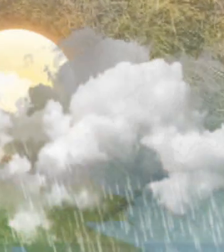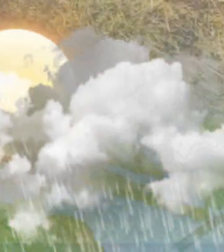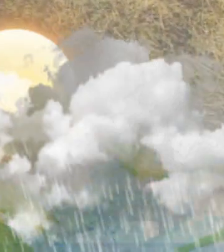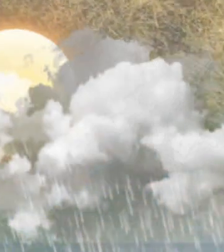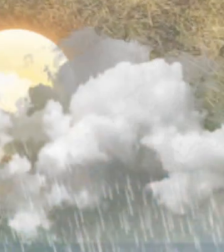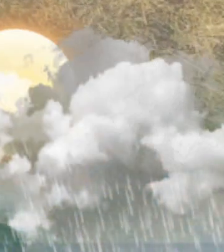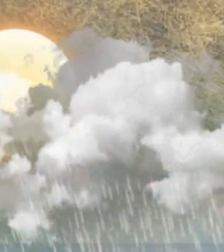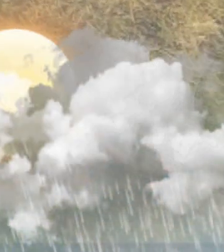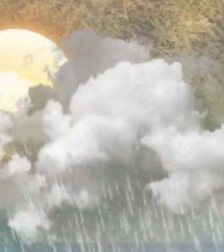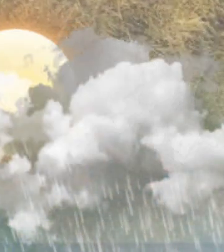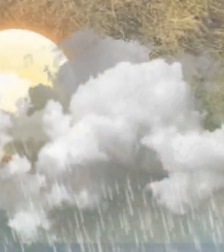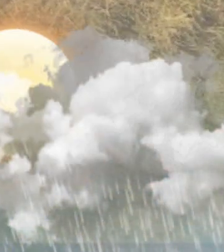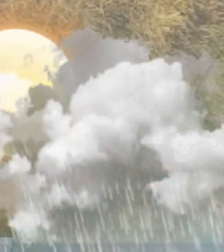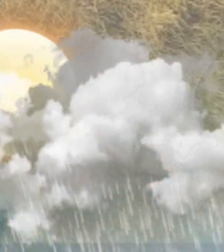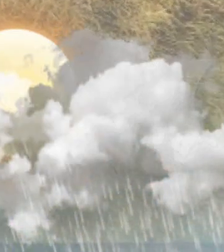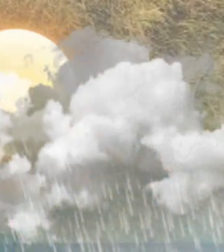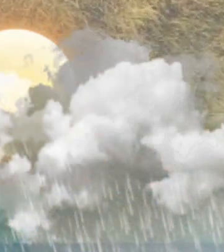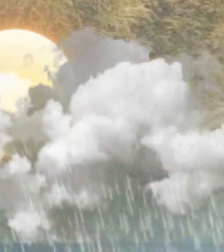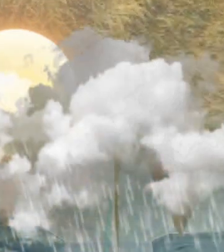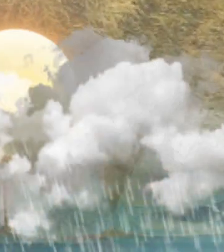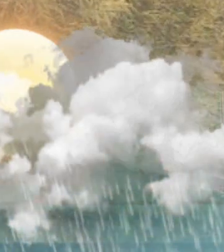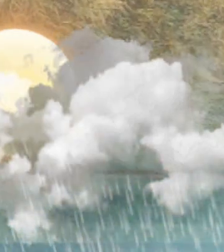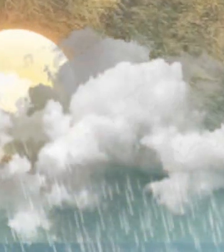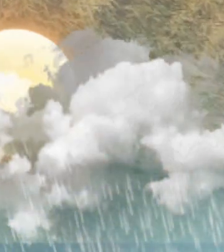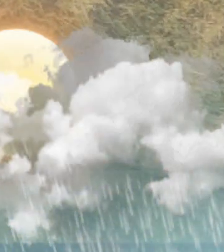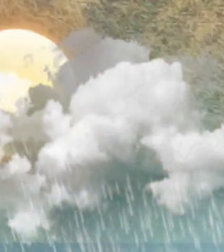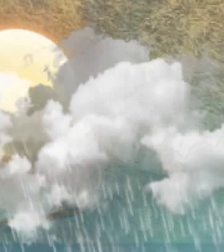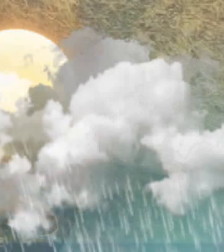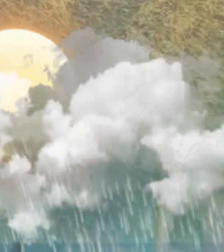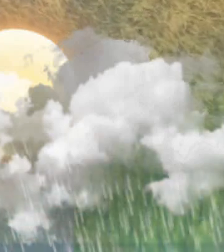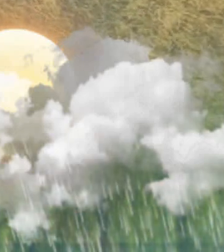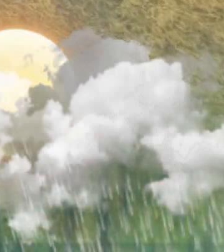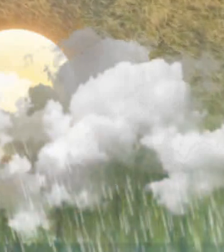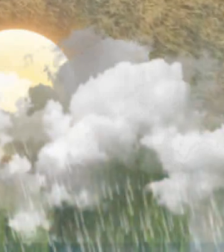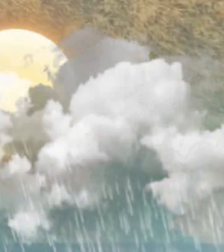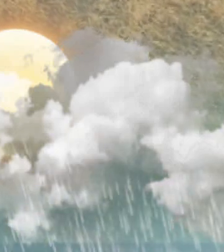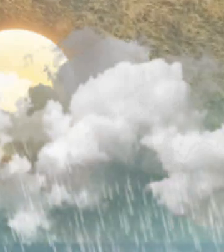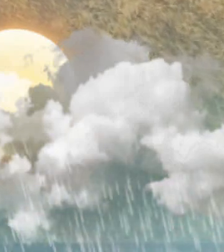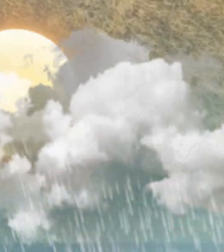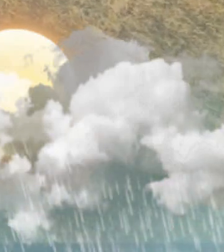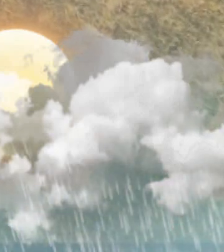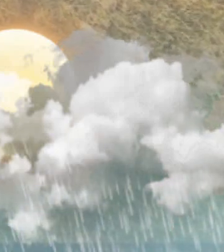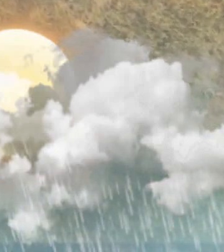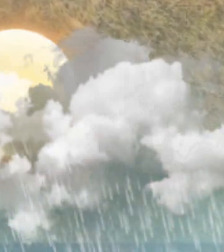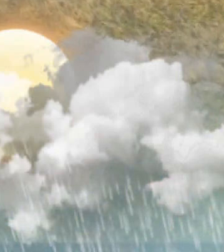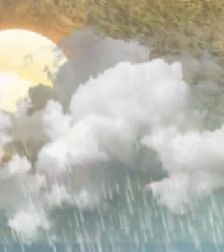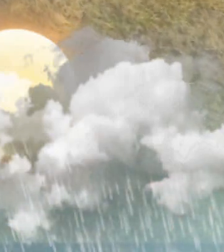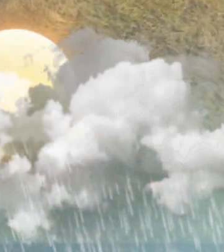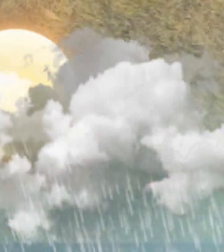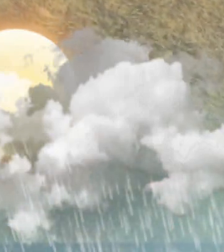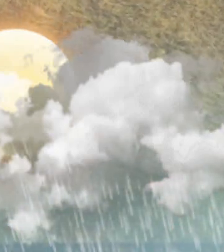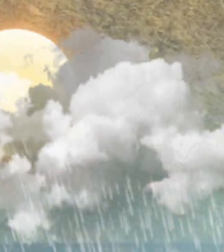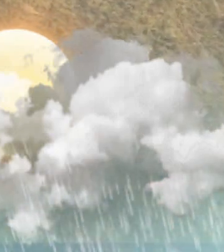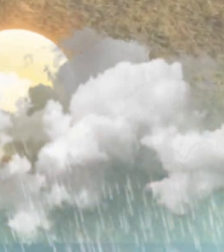ціск 749 міліметраў ртутнага слупка. Вільготнасць паветра каля 80% раніцай,